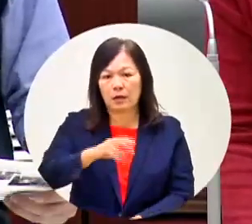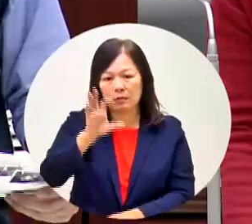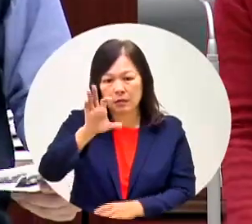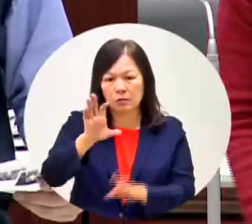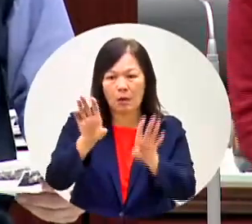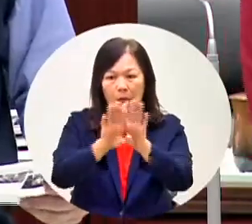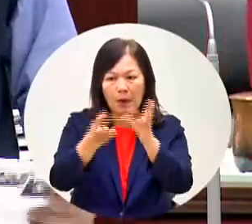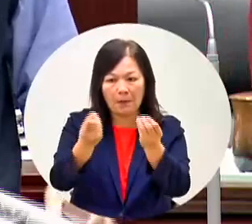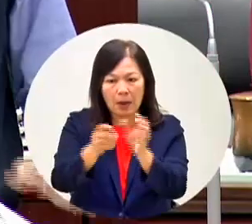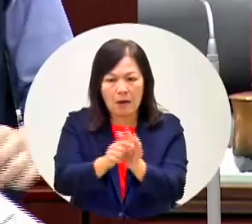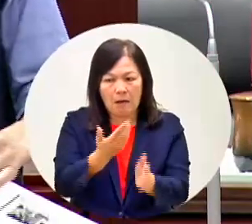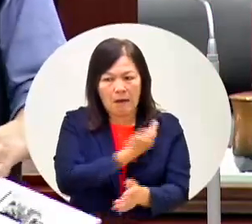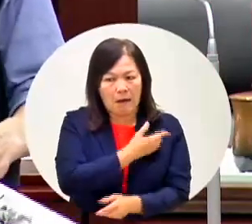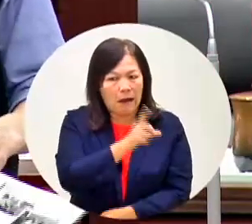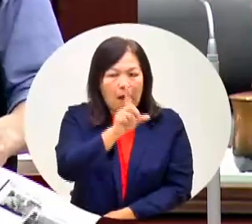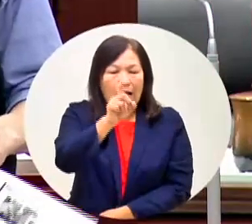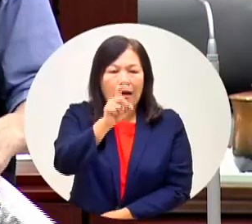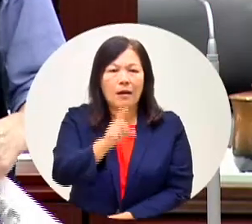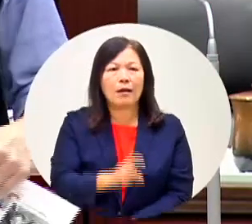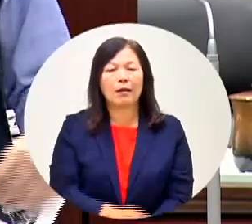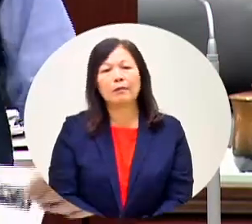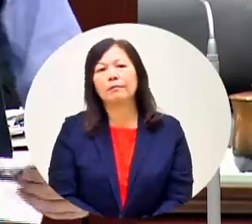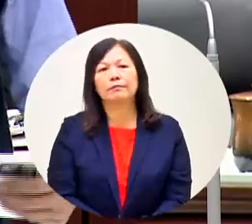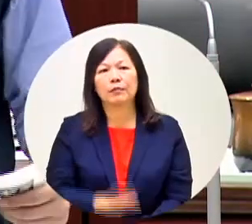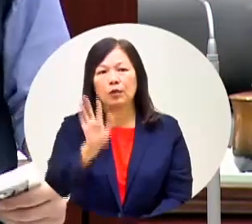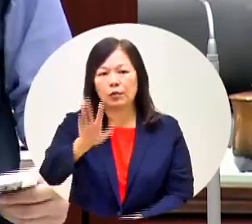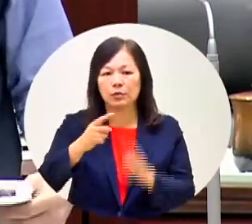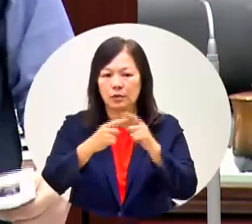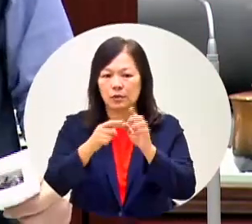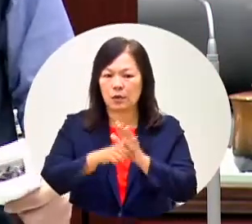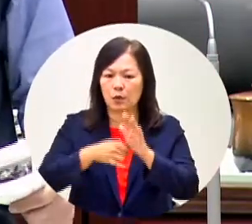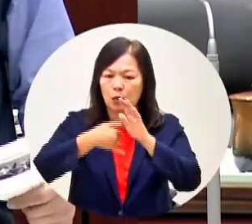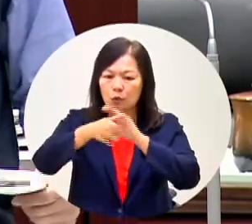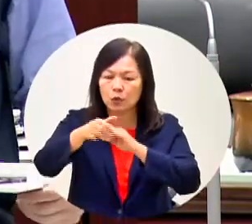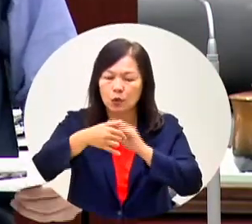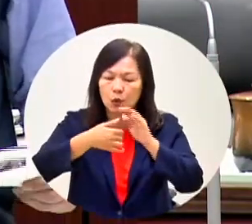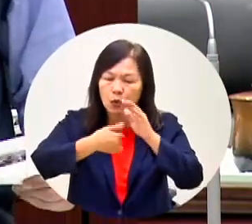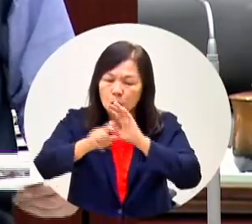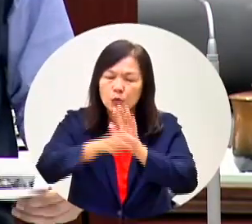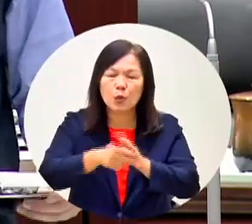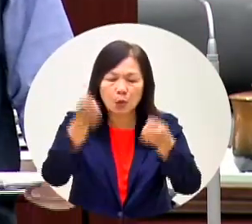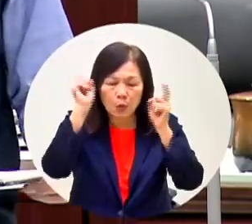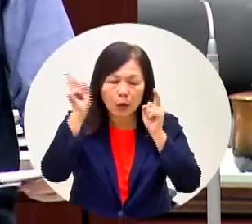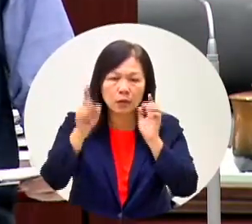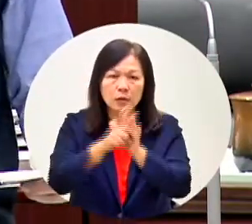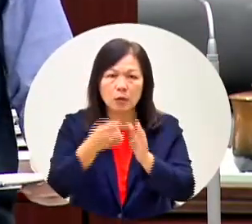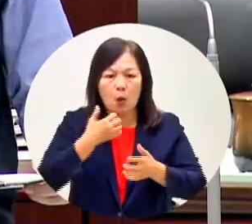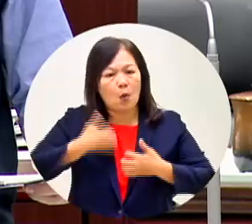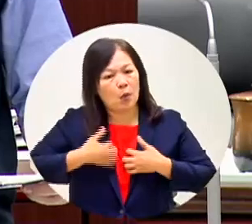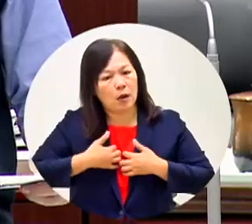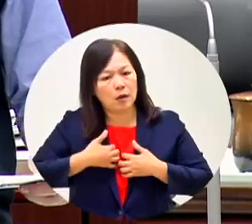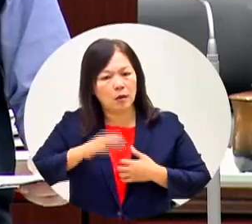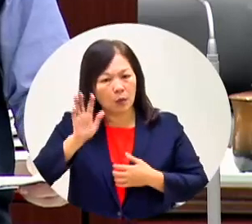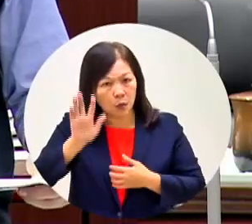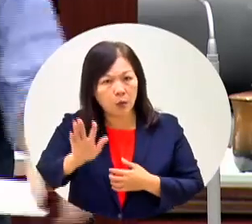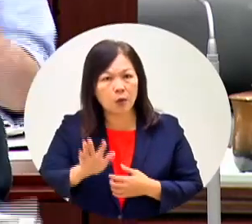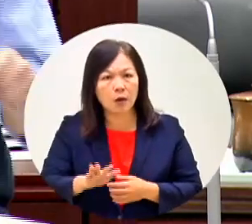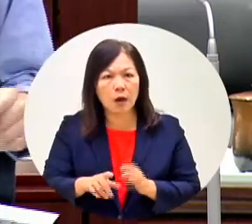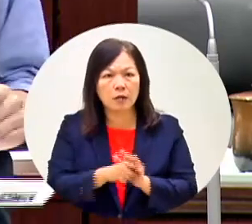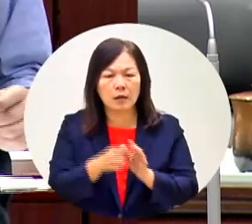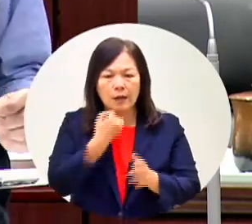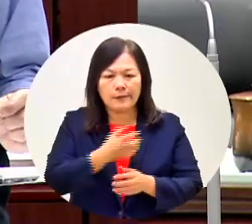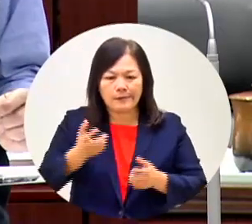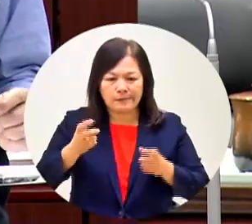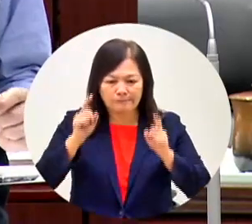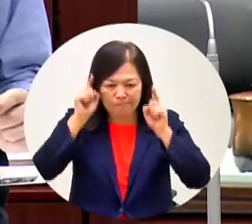现在有一些人到了观光风景区高雄之后，很快乐的去，非常生气的离开，居